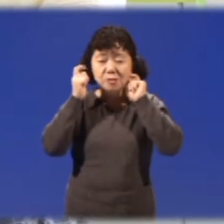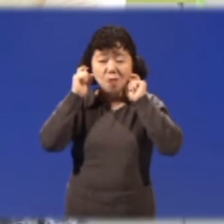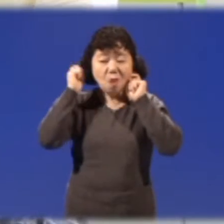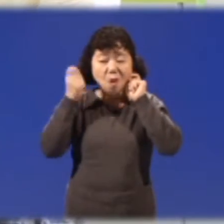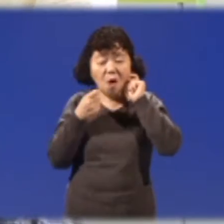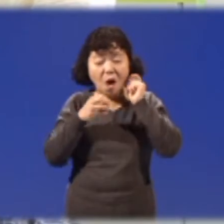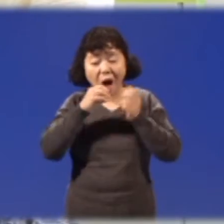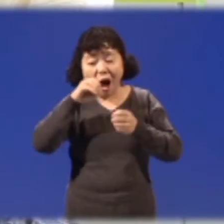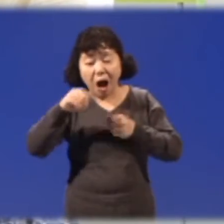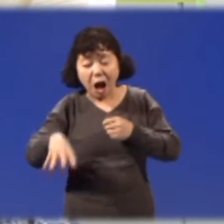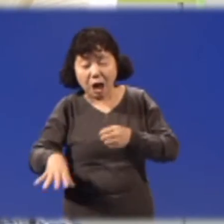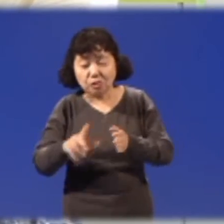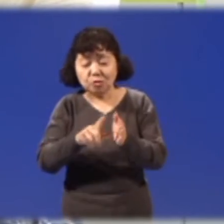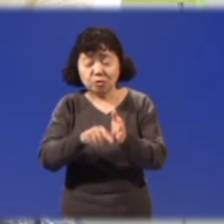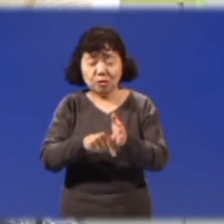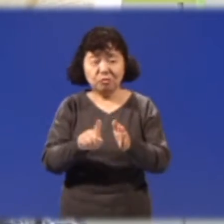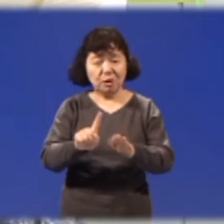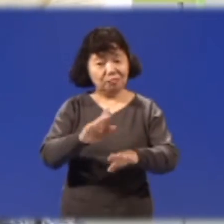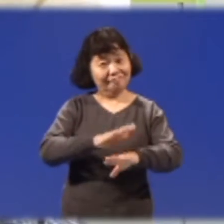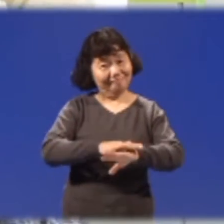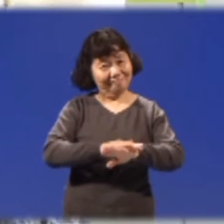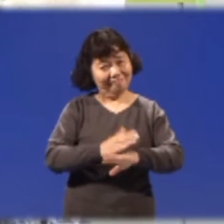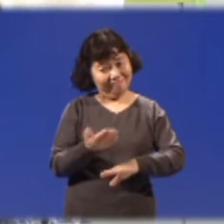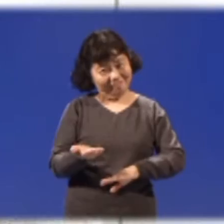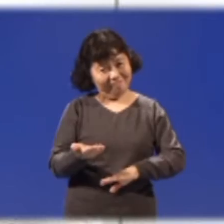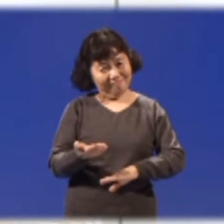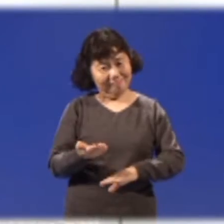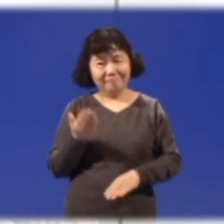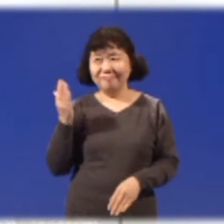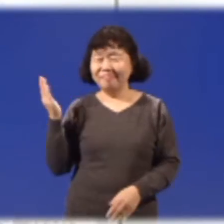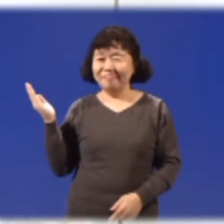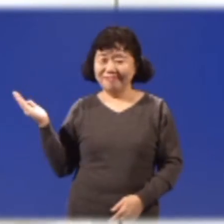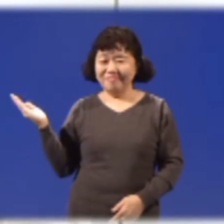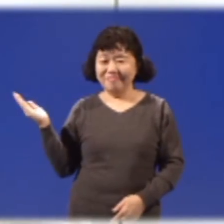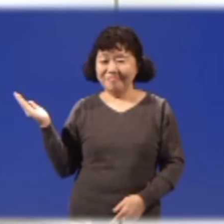外すときはどうしていますか？ 外すときですか？